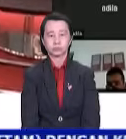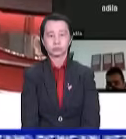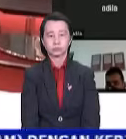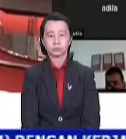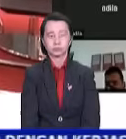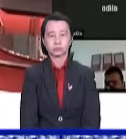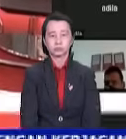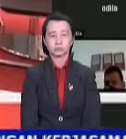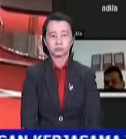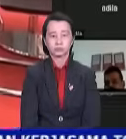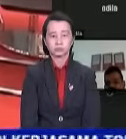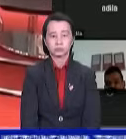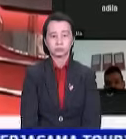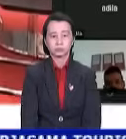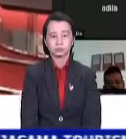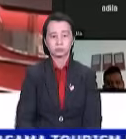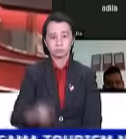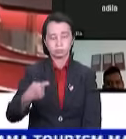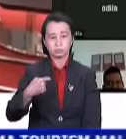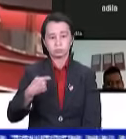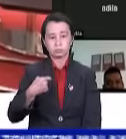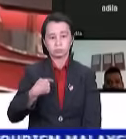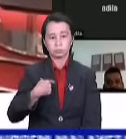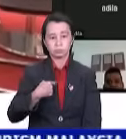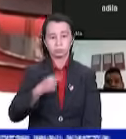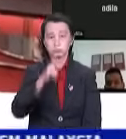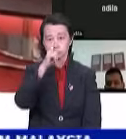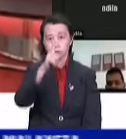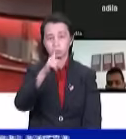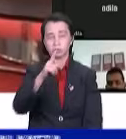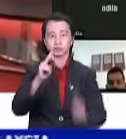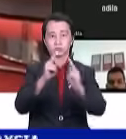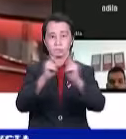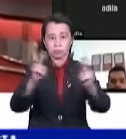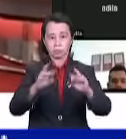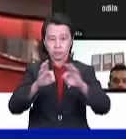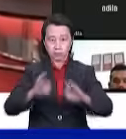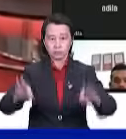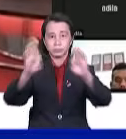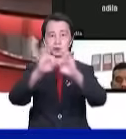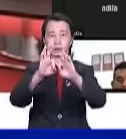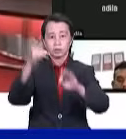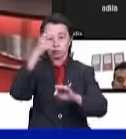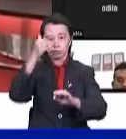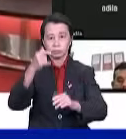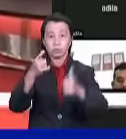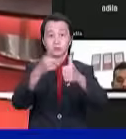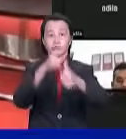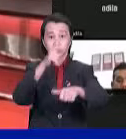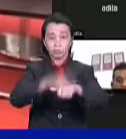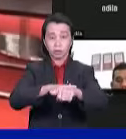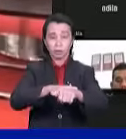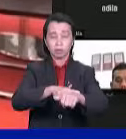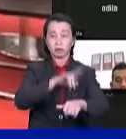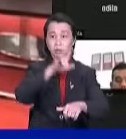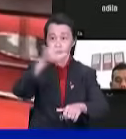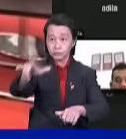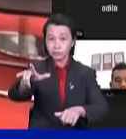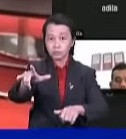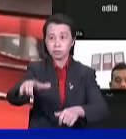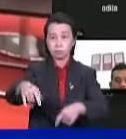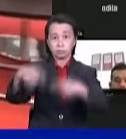Hai Bisa ini memang tidak demaga memang sangat penting bagi pun kali pertama saya pergi ke paling Fit